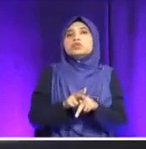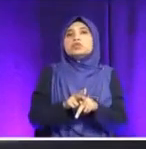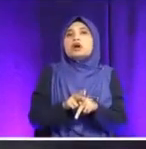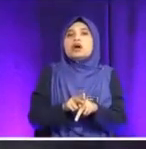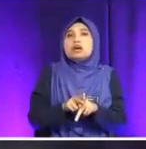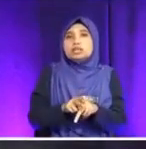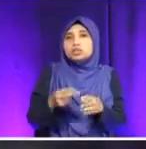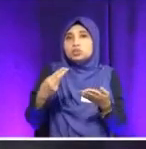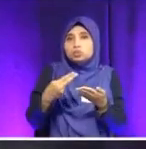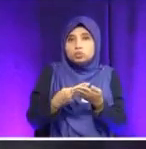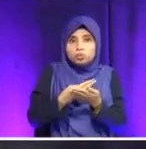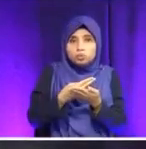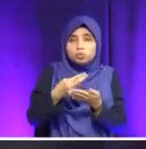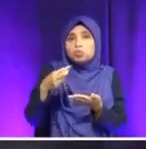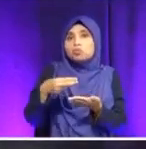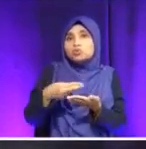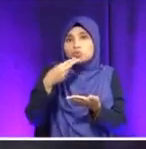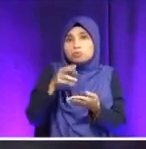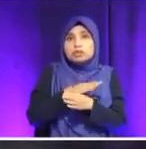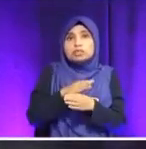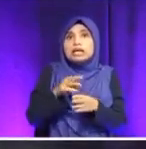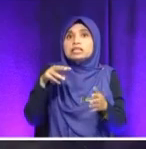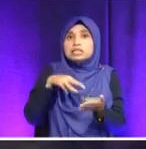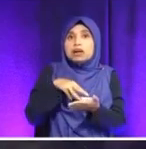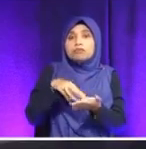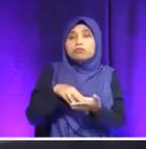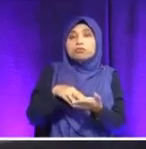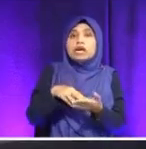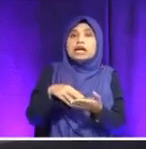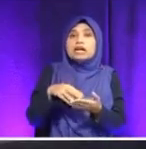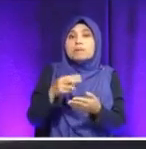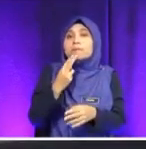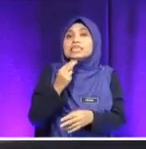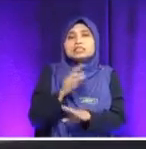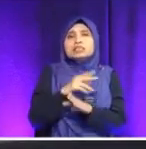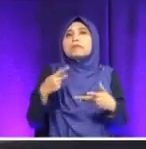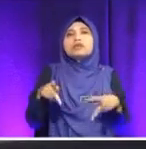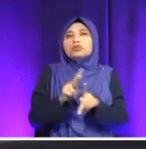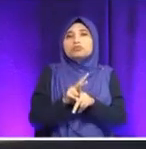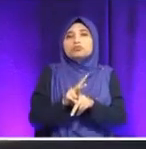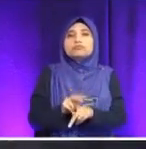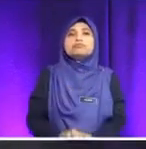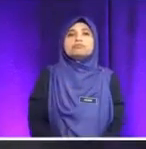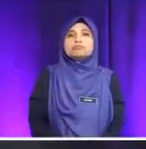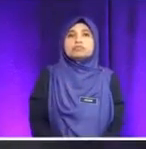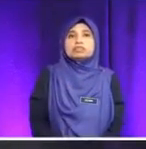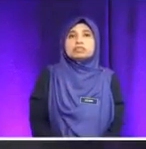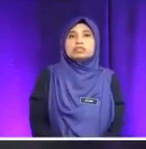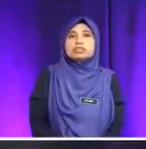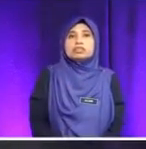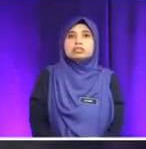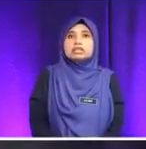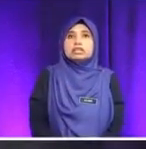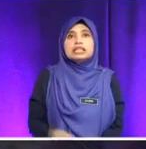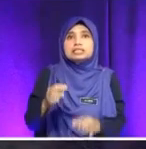okey, sudu dan garfu dessert kita keluarkan. Keluarkan. Okey. Yang lain tetap samalah. Bermaksud kad ni, cikgu? Kad pun tetap sama, ada juga.